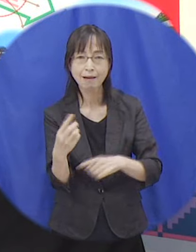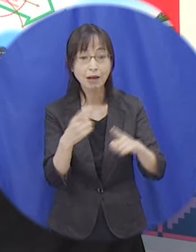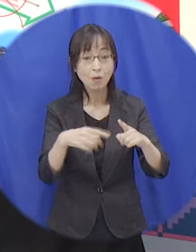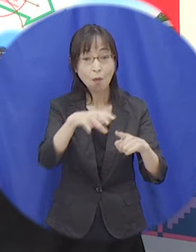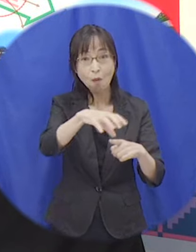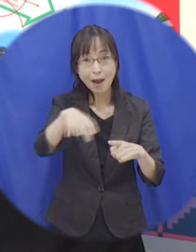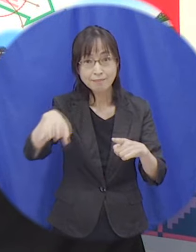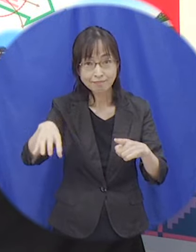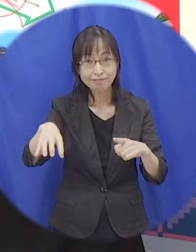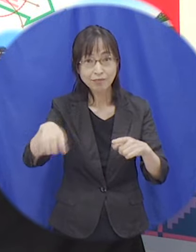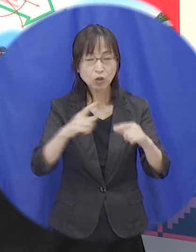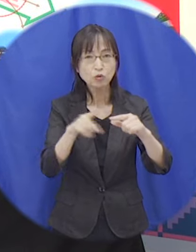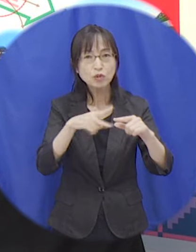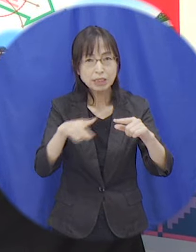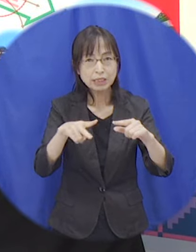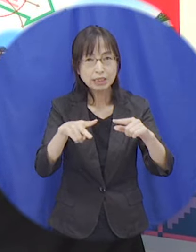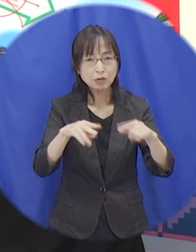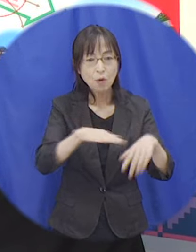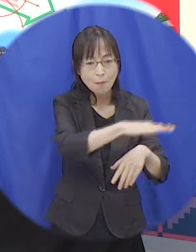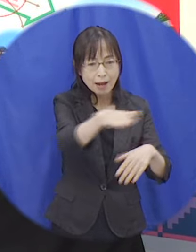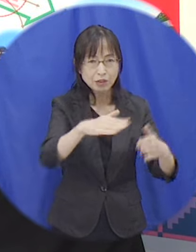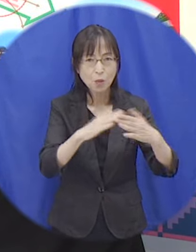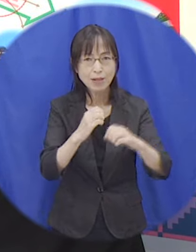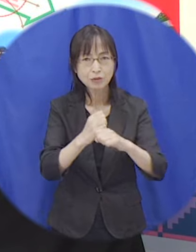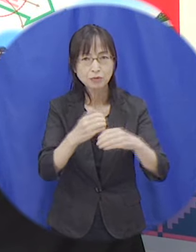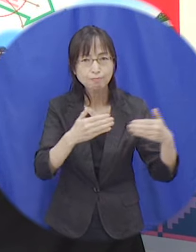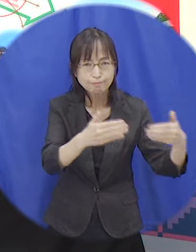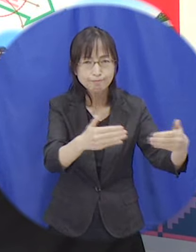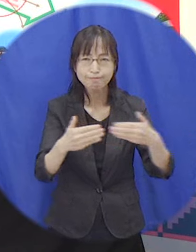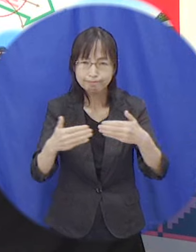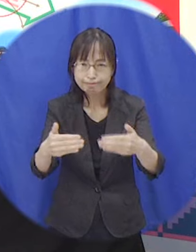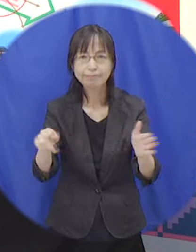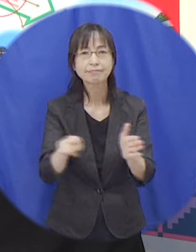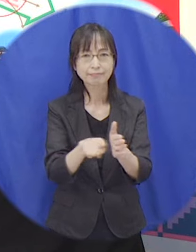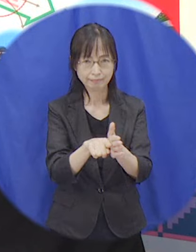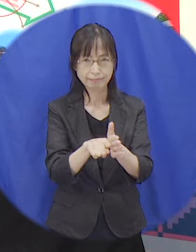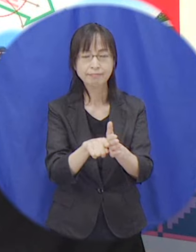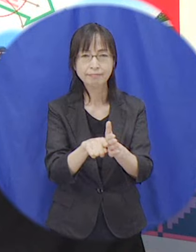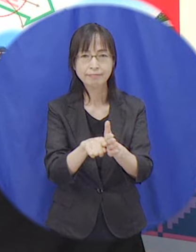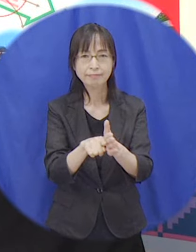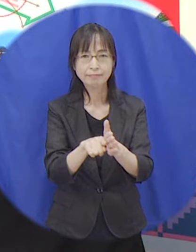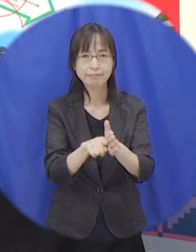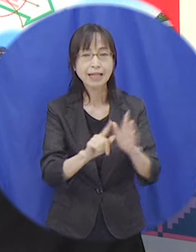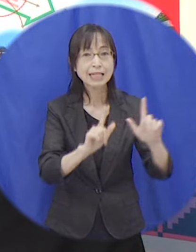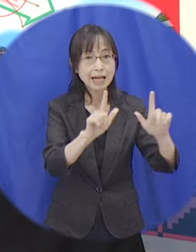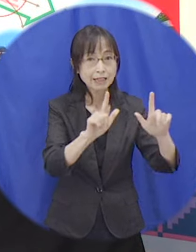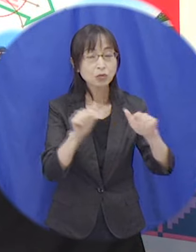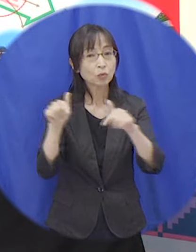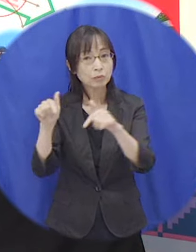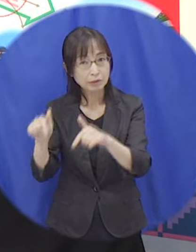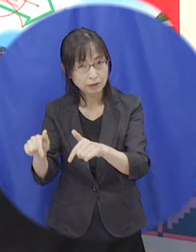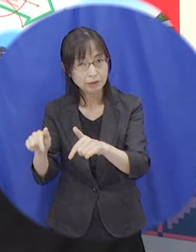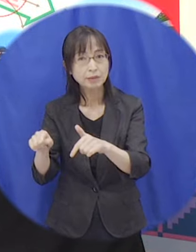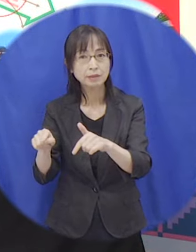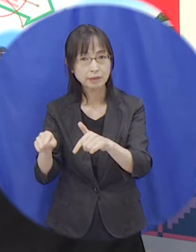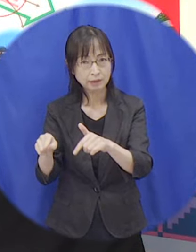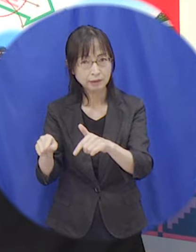の核とした周辺の街づくりを、進めてきましたが、東口と西口とで、